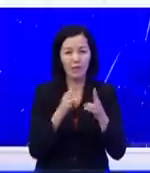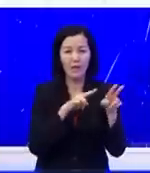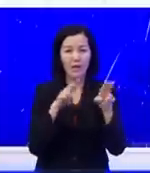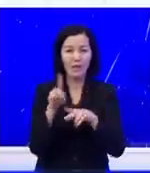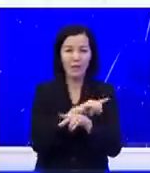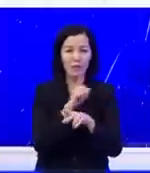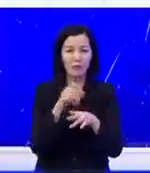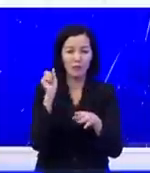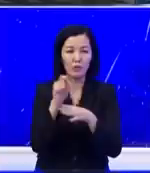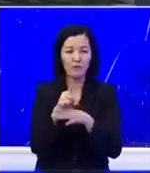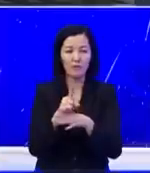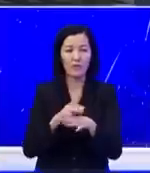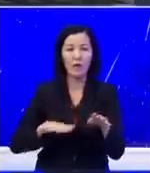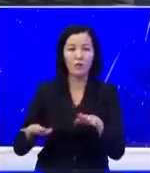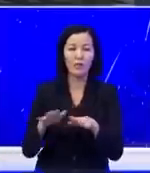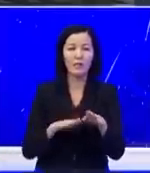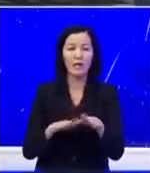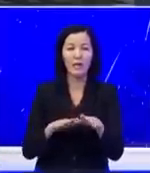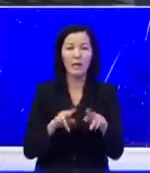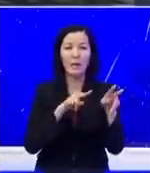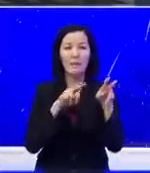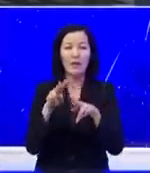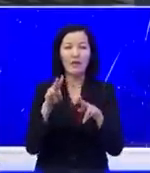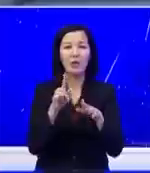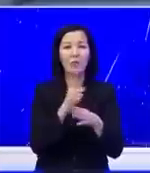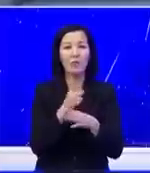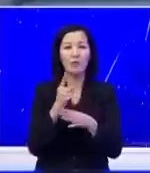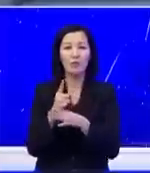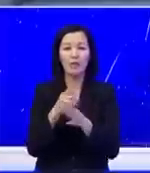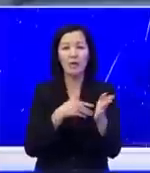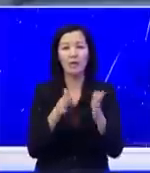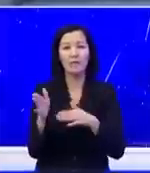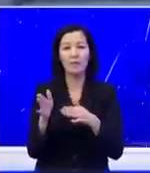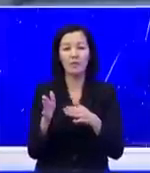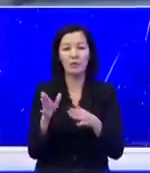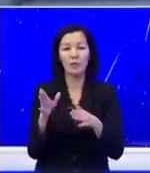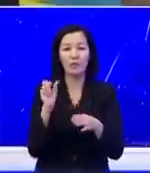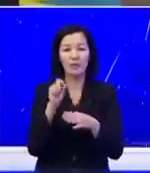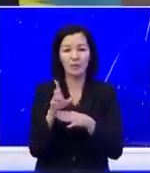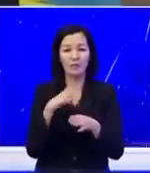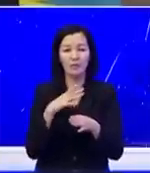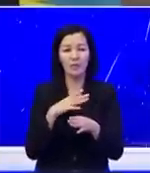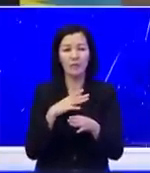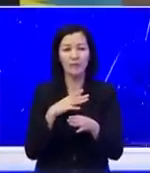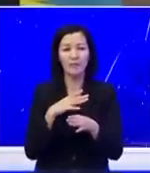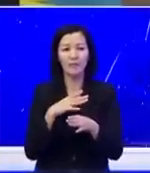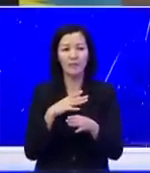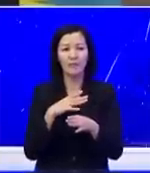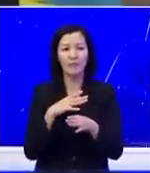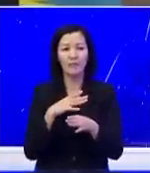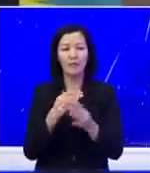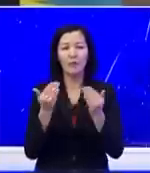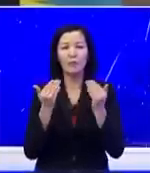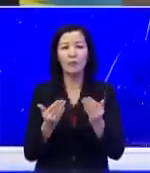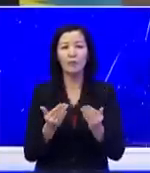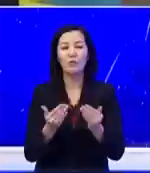күшейтуді тапсырды. Аудандардағы артық бақылау бекеттерін алып тастауға пәрмен берді. Дополнительно поставить. Сегодня